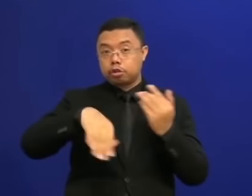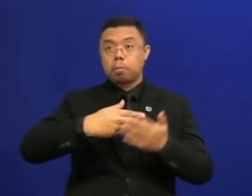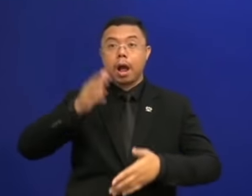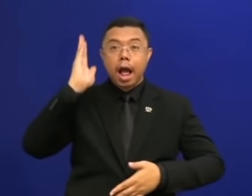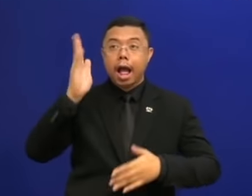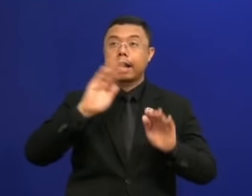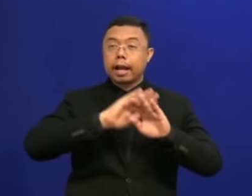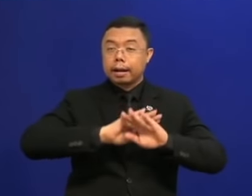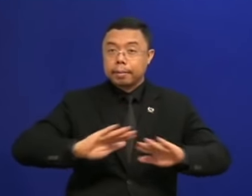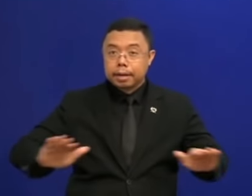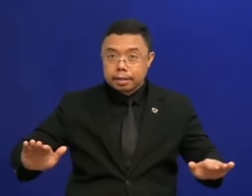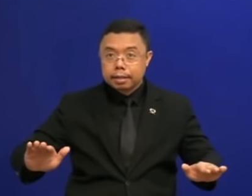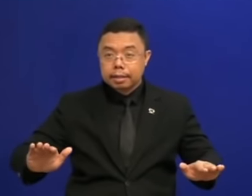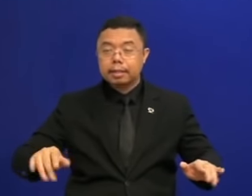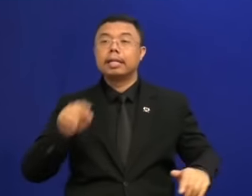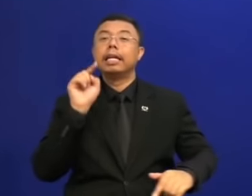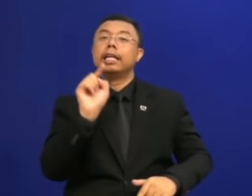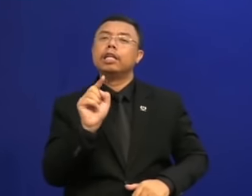akan berakhir